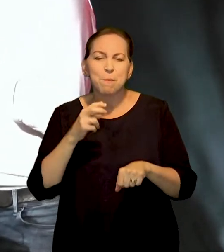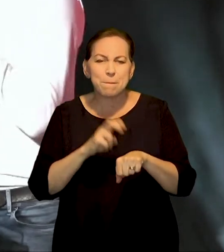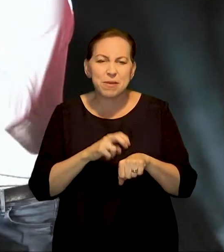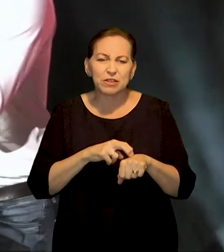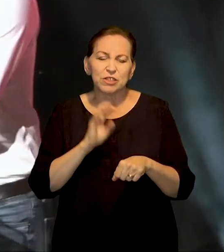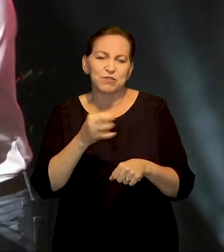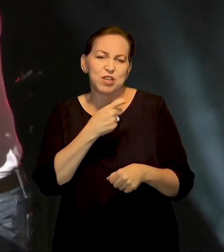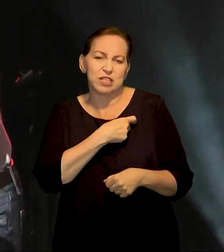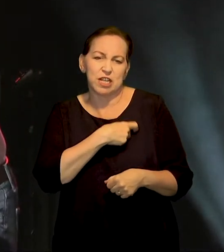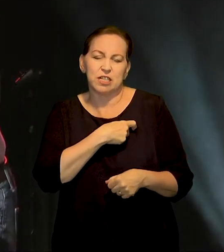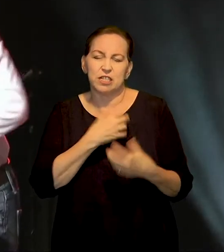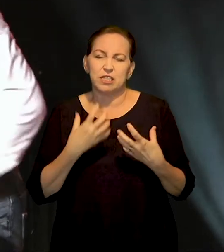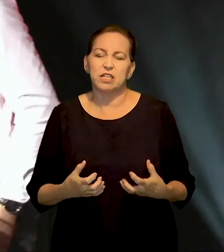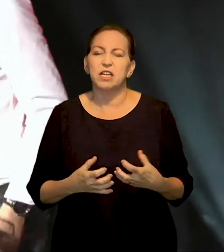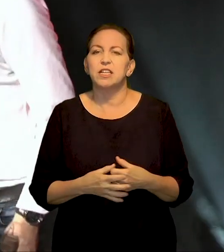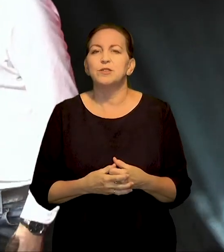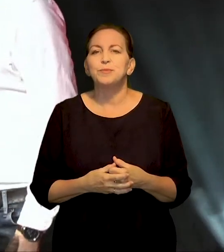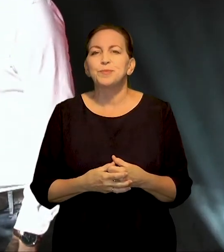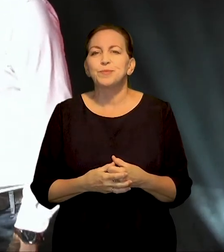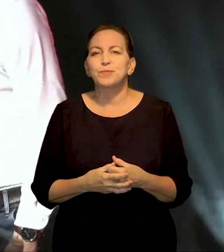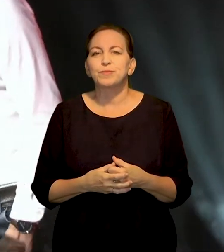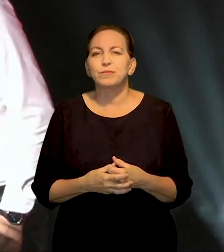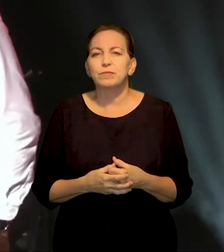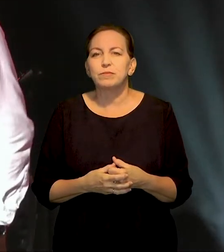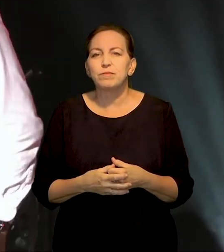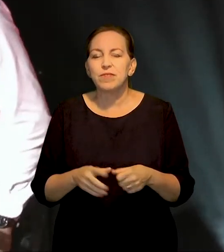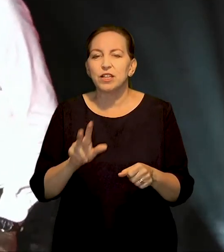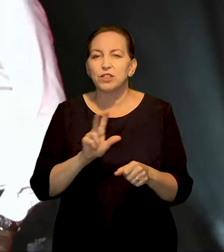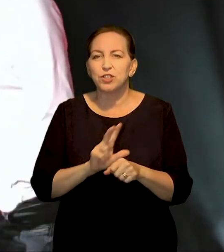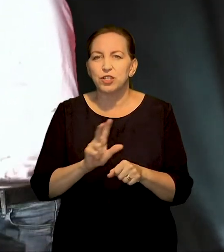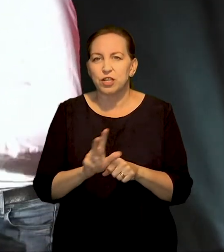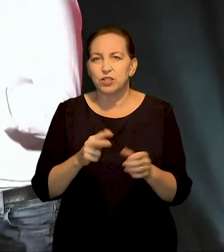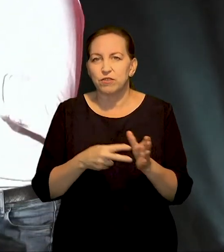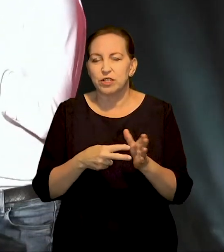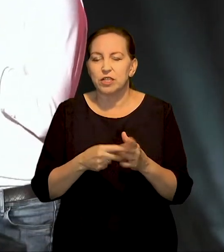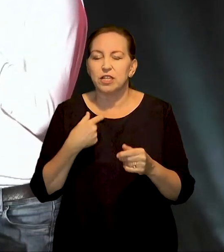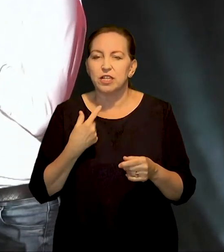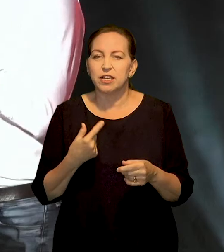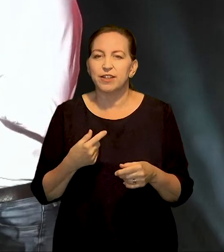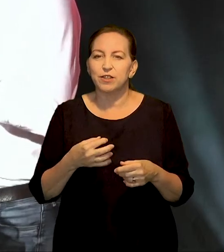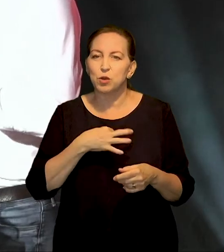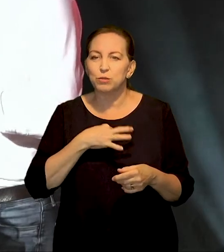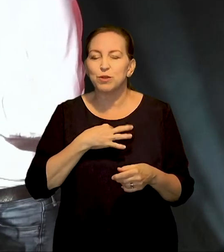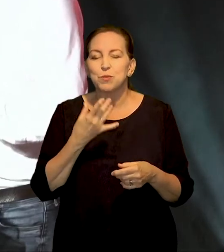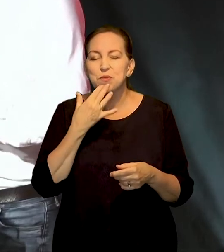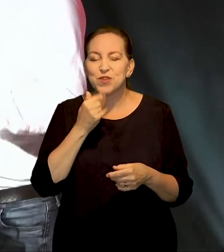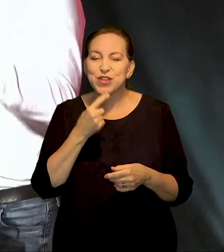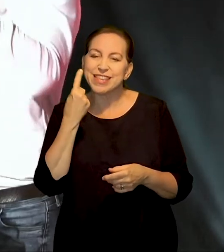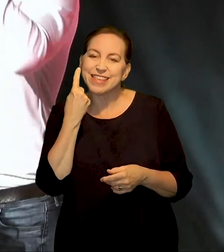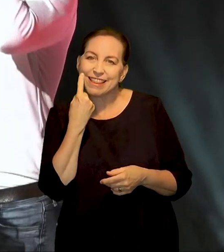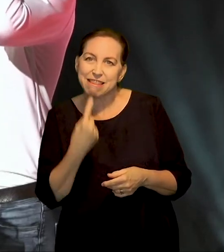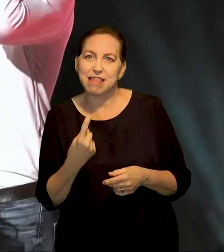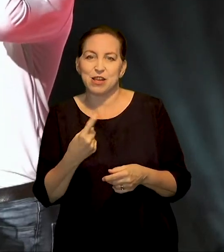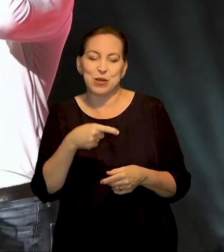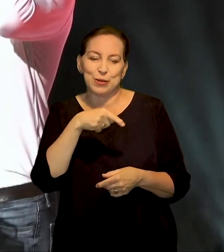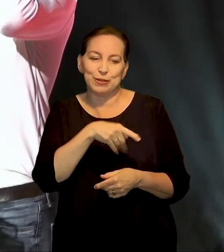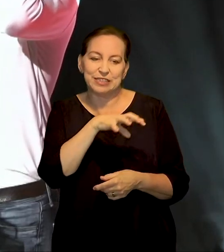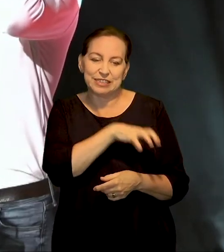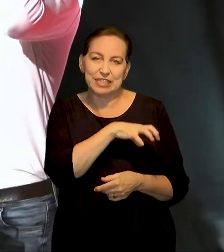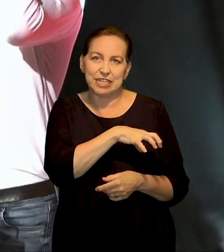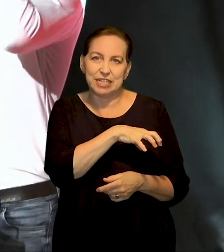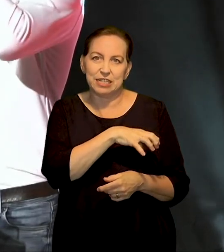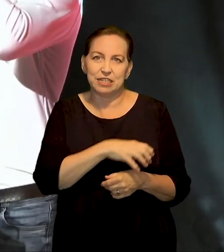po cichu. Widać te konsekwencje dopiero po jakimś czasie, ale ten ogień tej pierwszej miłości może zagasnąć. I chcę